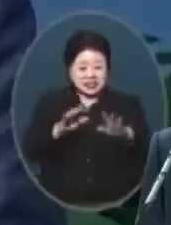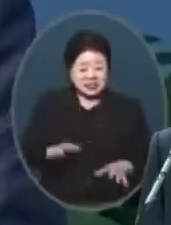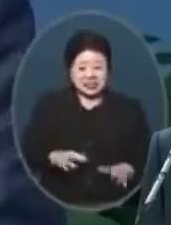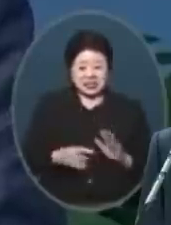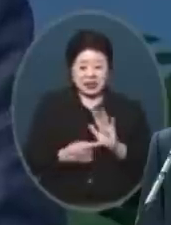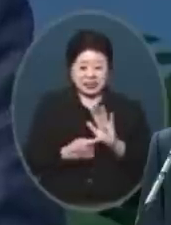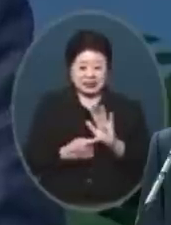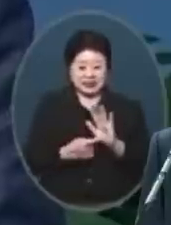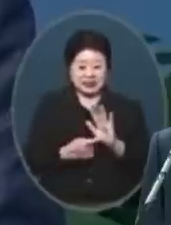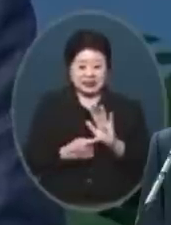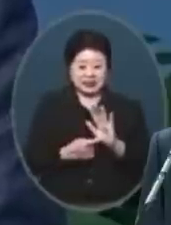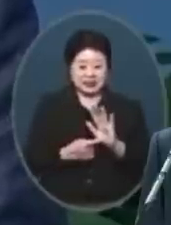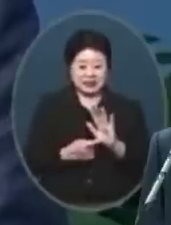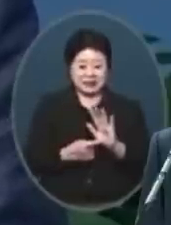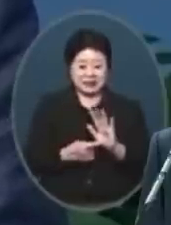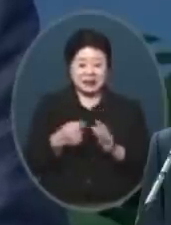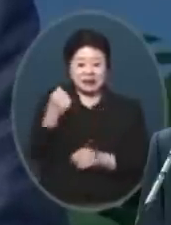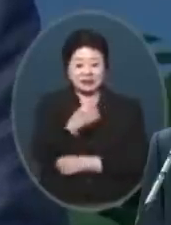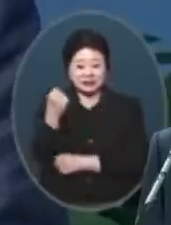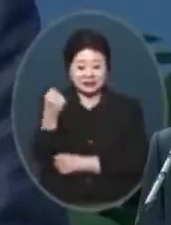지진으로 진동을 하고